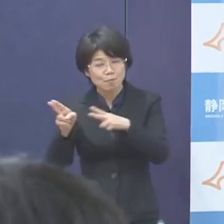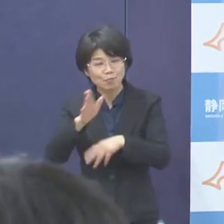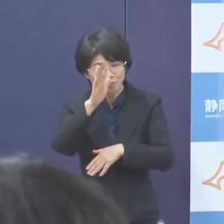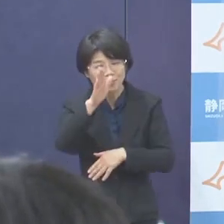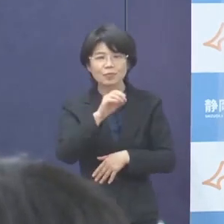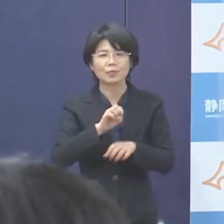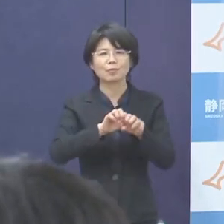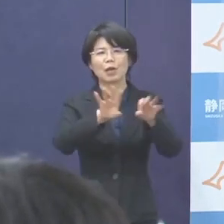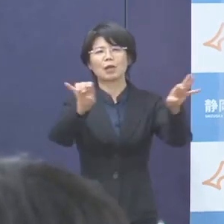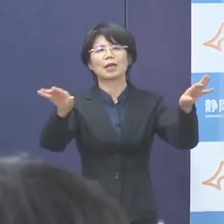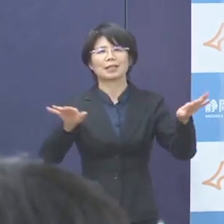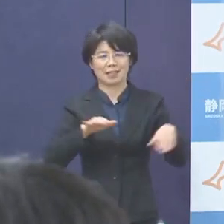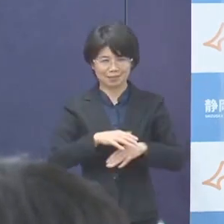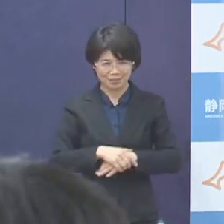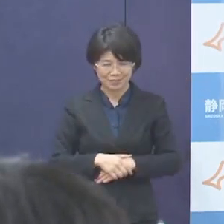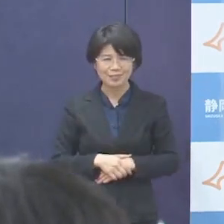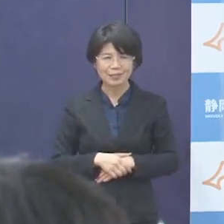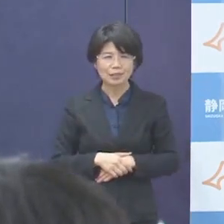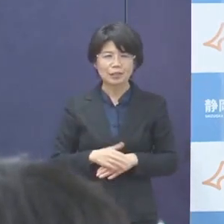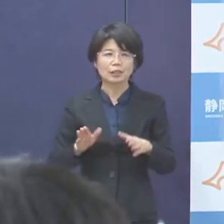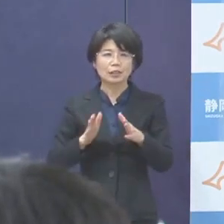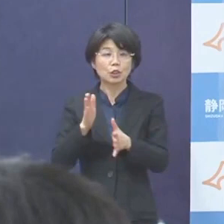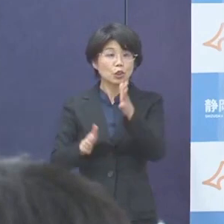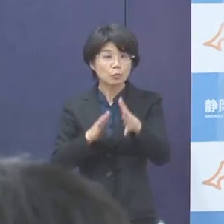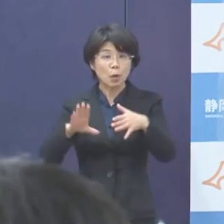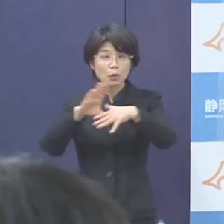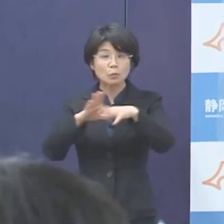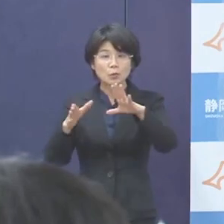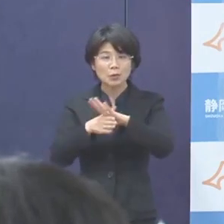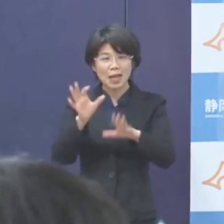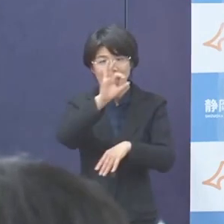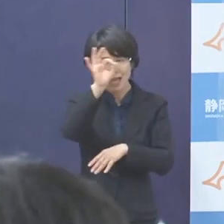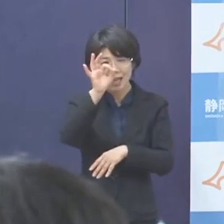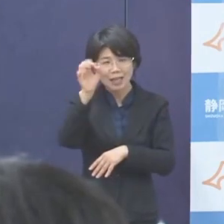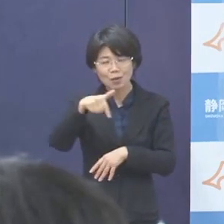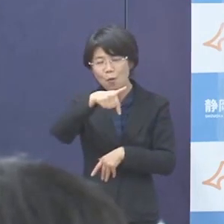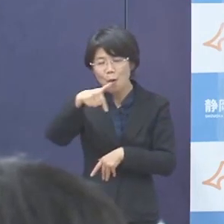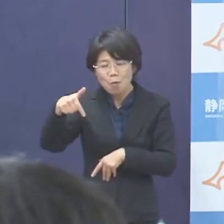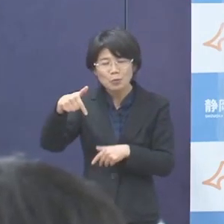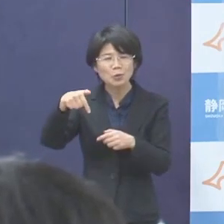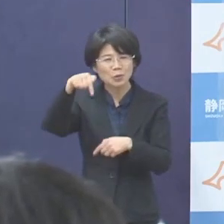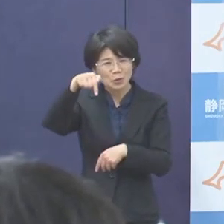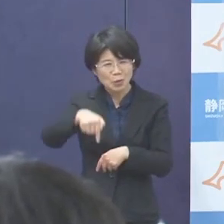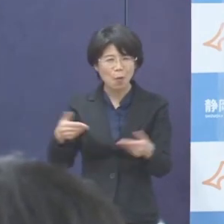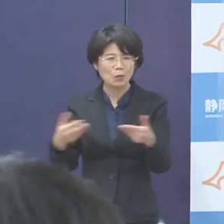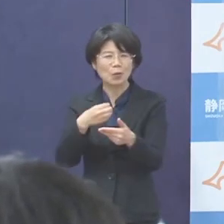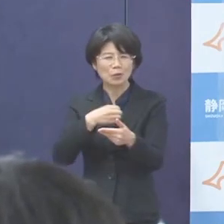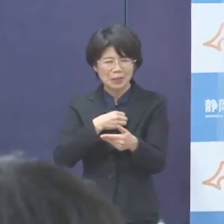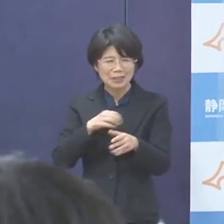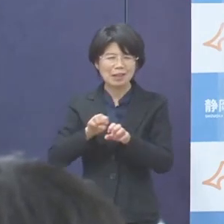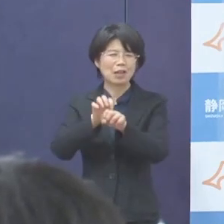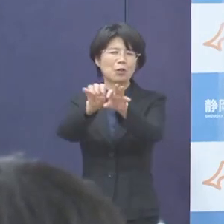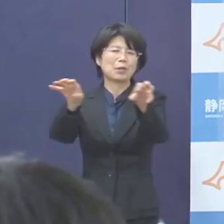化観光部についてはですね、本日もう呼びかけを行ってみました。